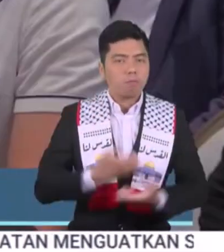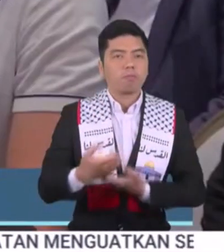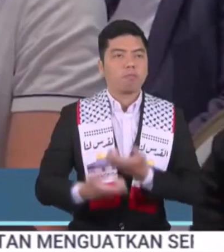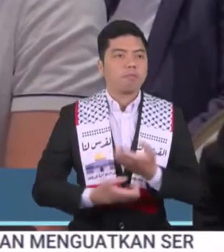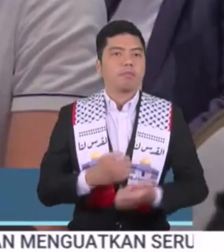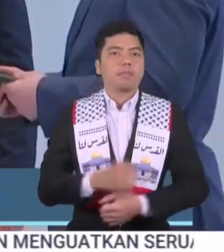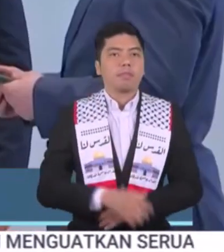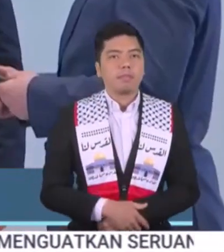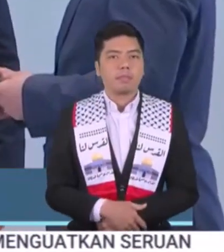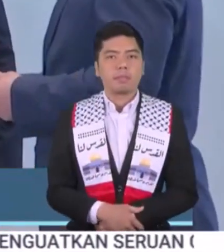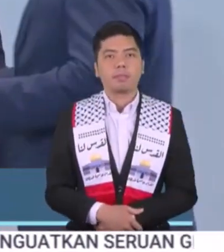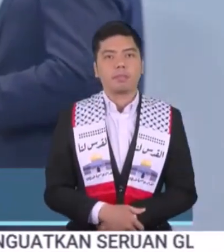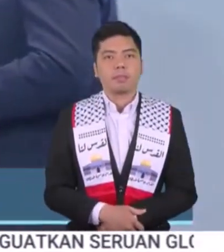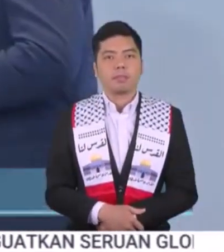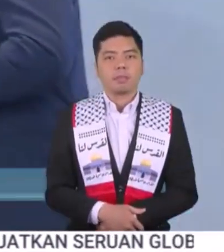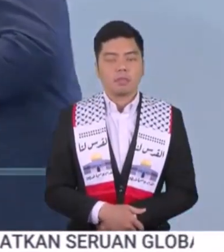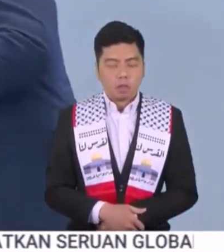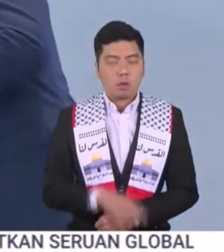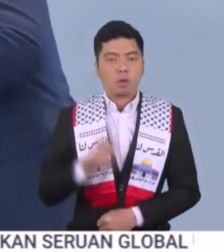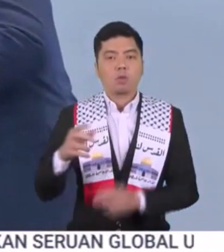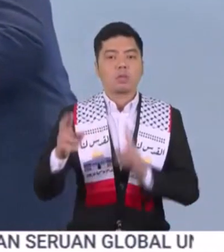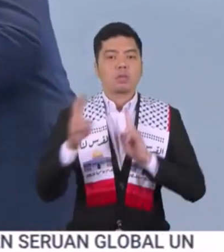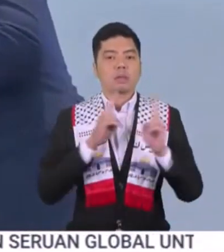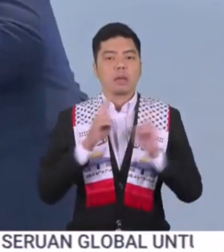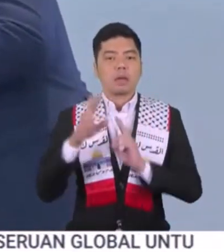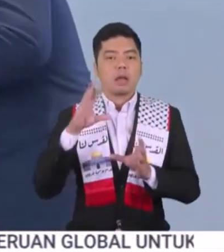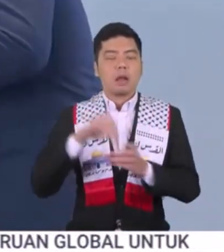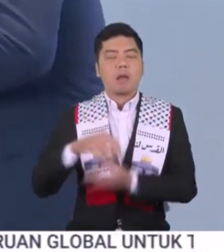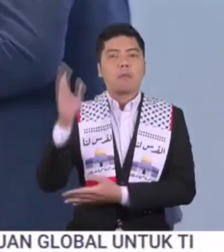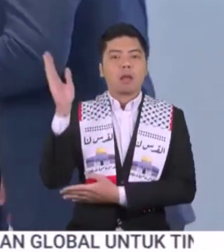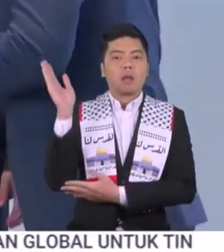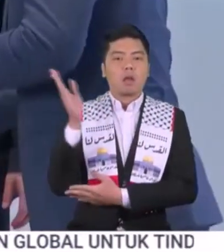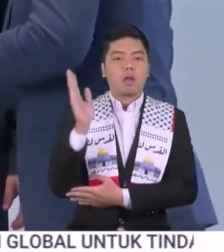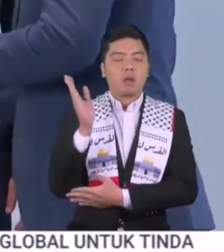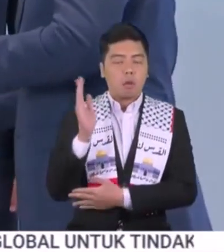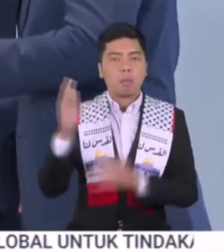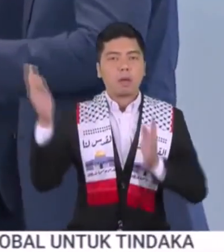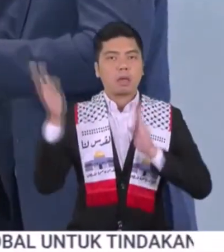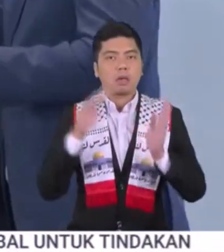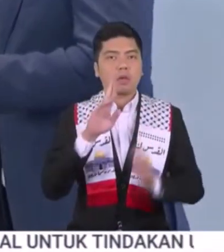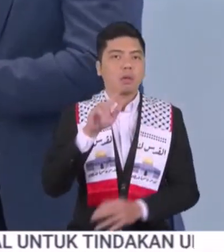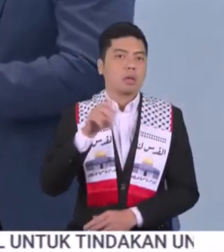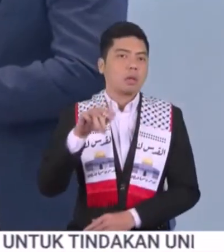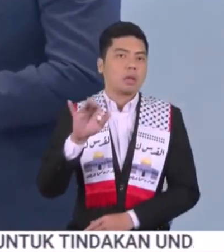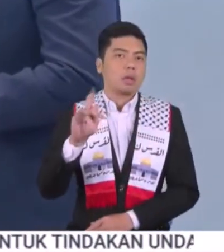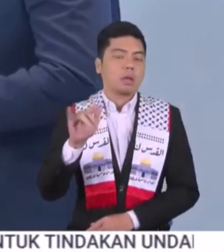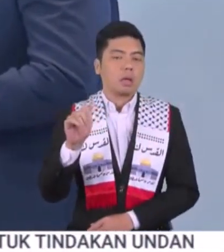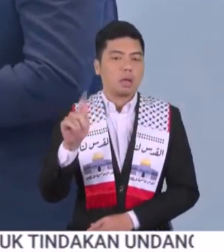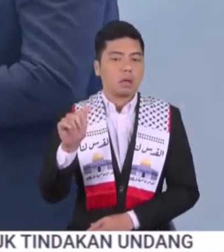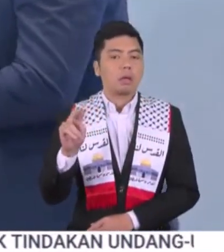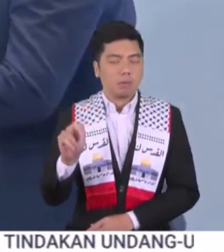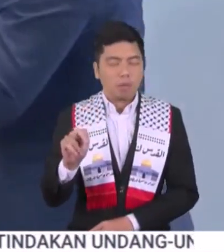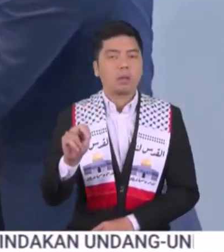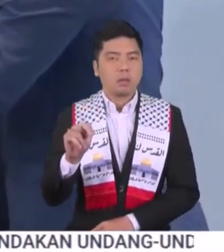Malaysia. Perdana Menteri berucap demikian pada Forum Perniagaan Uzbekistan-Malaysia di Samarkand. Malaysia